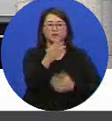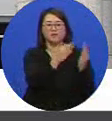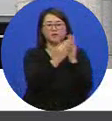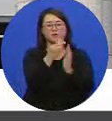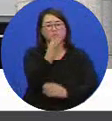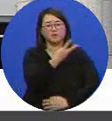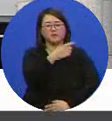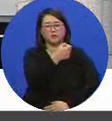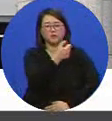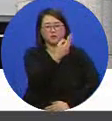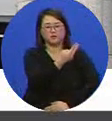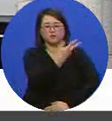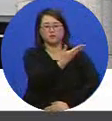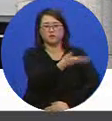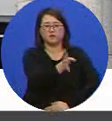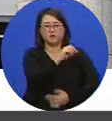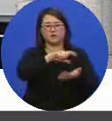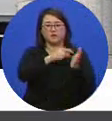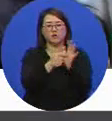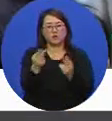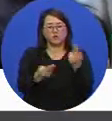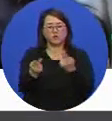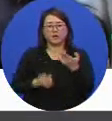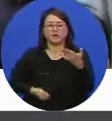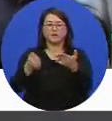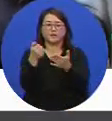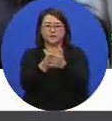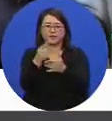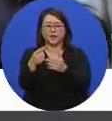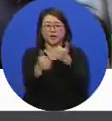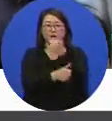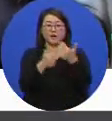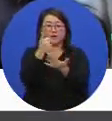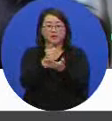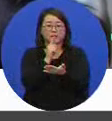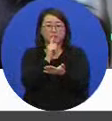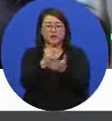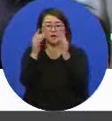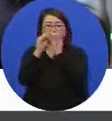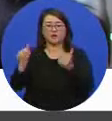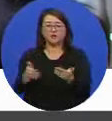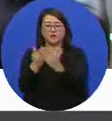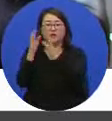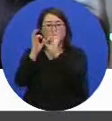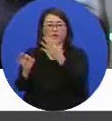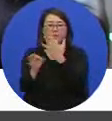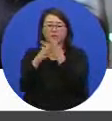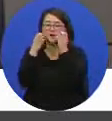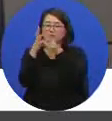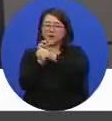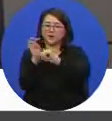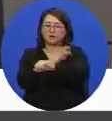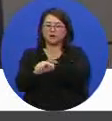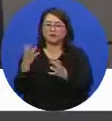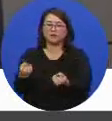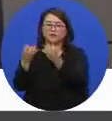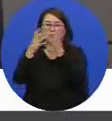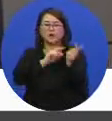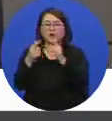원으로 조정 의결했습니다. 최명일 예결위원장은 전라북도의 경우 새만금 페스티벌 등 잼버리